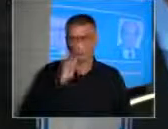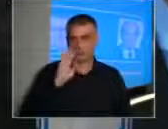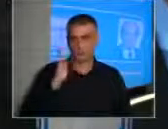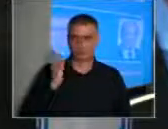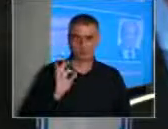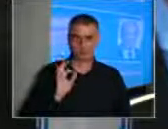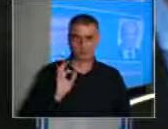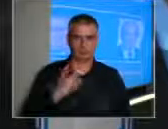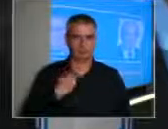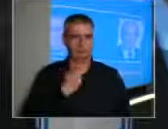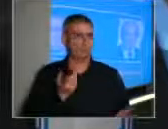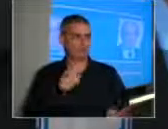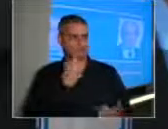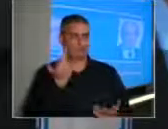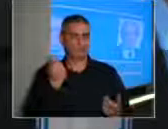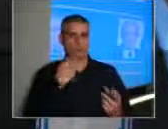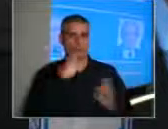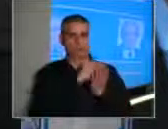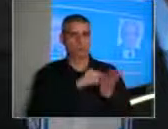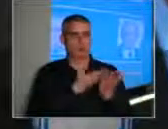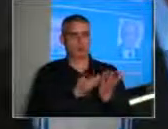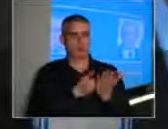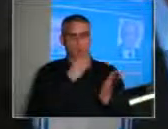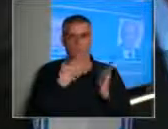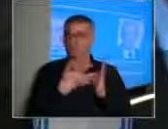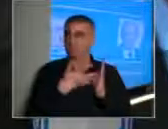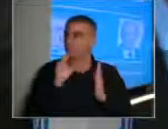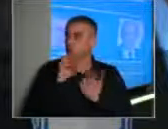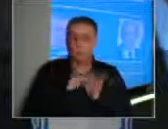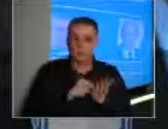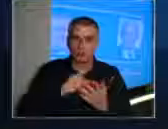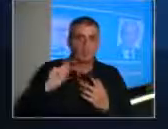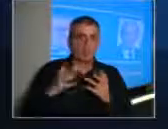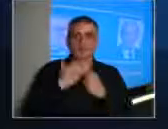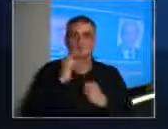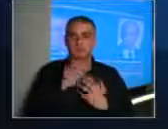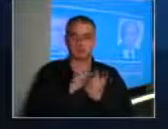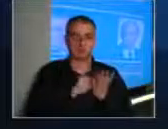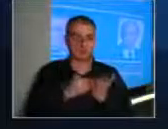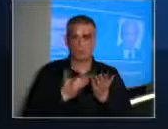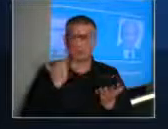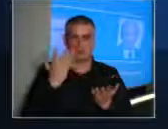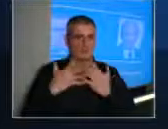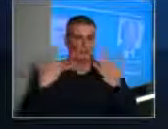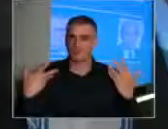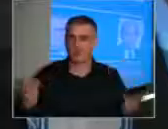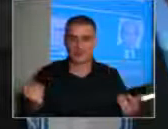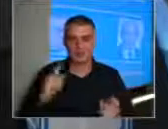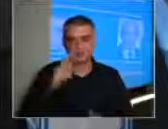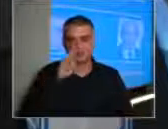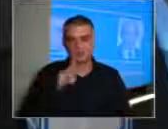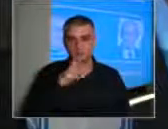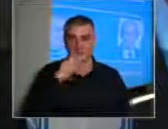נתניהו בשביל זה. לא, אתה יודע, הוא מביא, יש לו את הנתונים, יש לו את הסקרים. יש לו את הנתונים, ולכל עם ישראל יש גם נתונים, אין הבדל גדול. כל מי